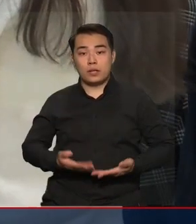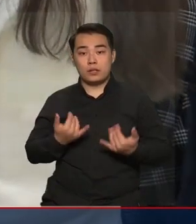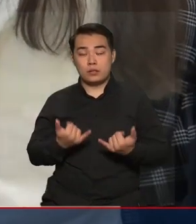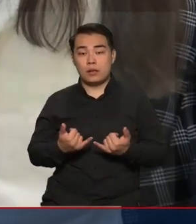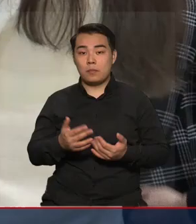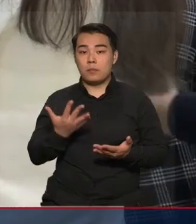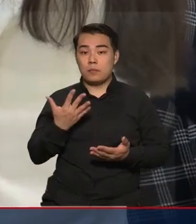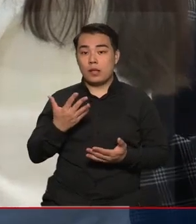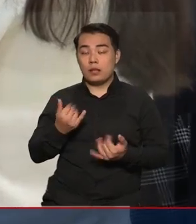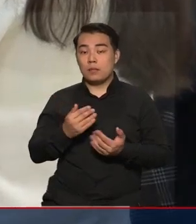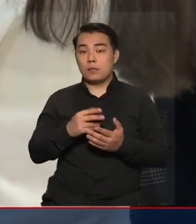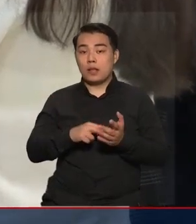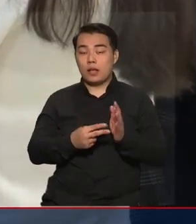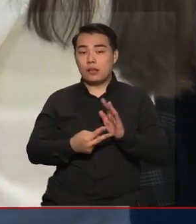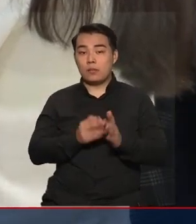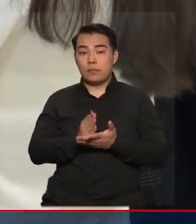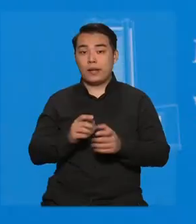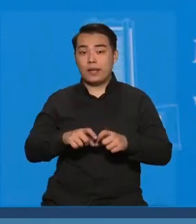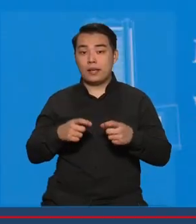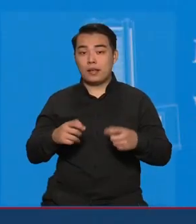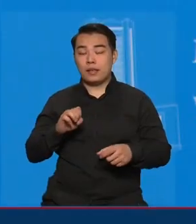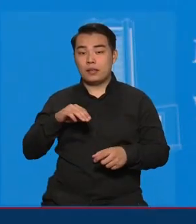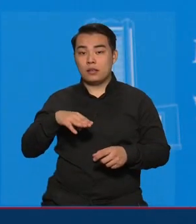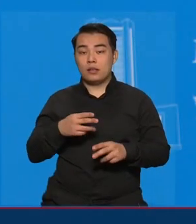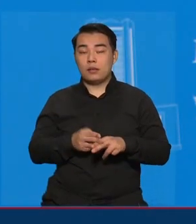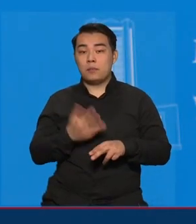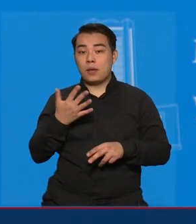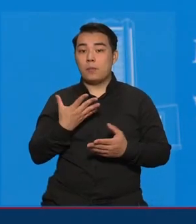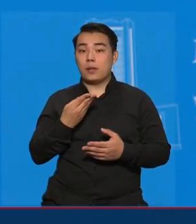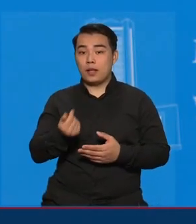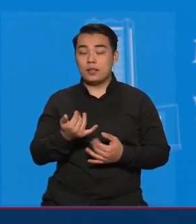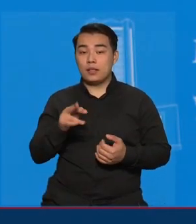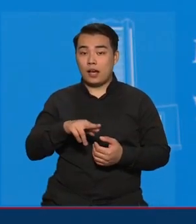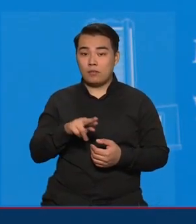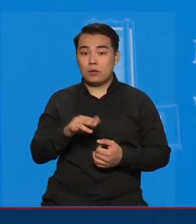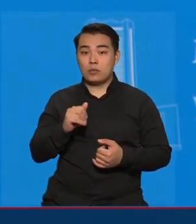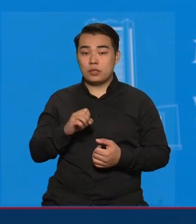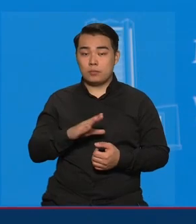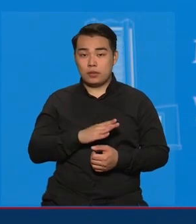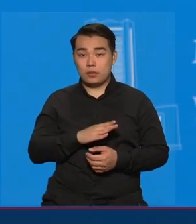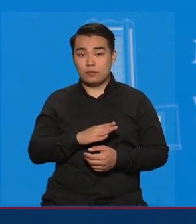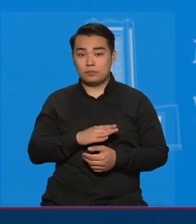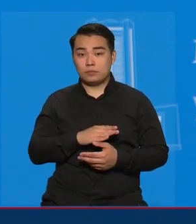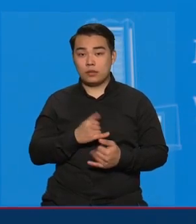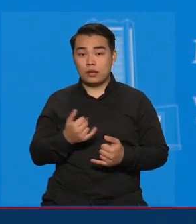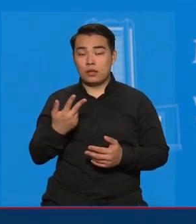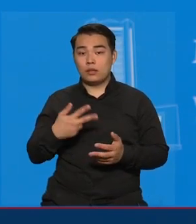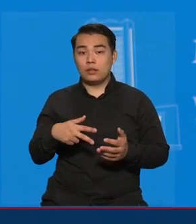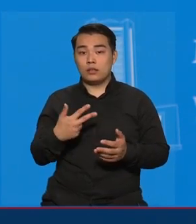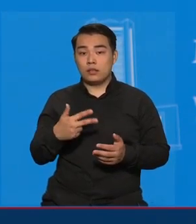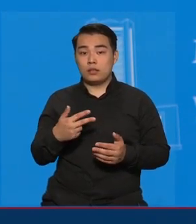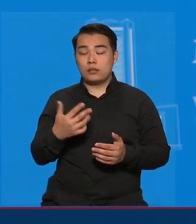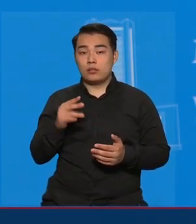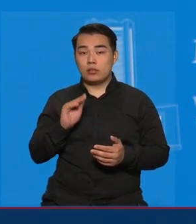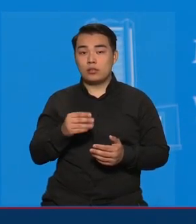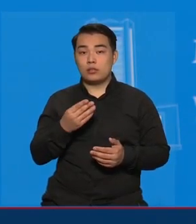во-первых, 5 теперь этапов сдачи ЕНТ идет. 2 платных, январь вот прошел уже 100 почти, у нас 30 тысяч